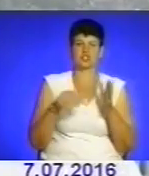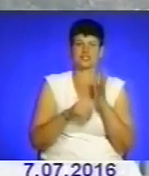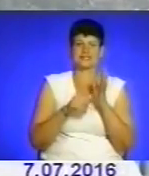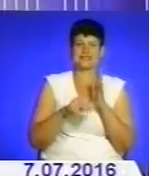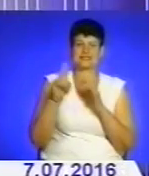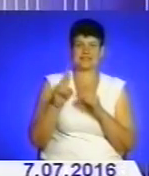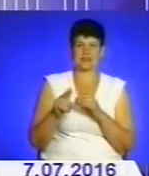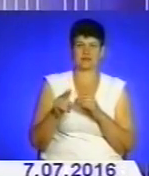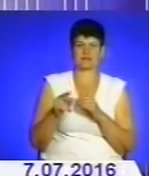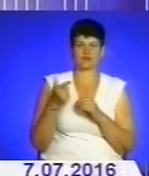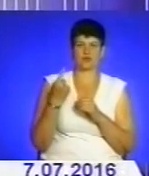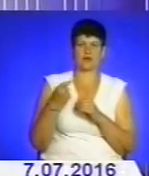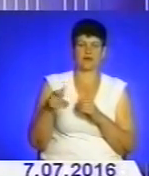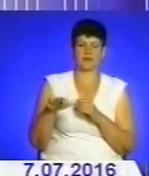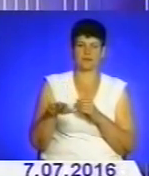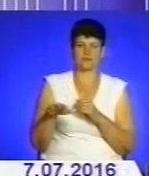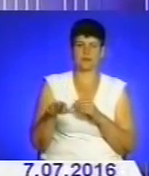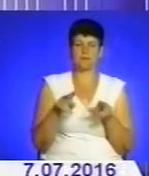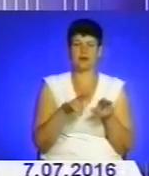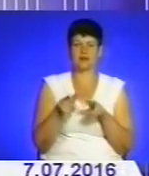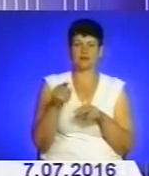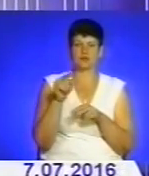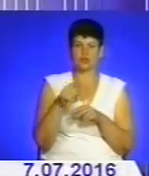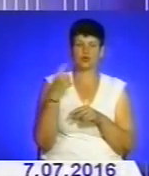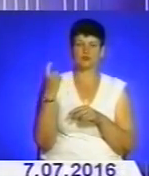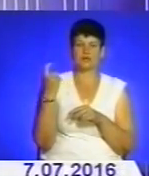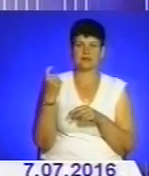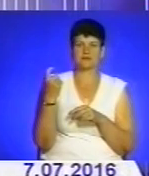гектара. Паралельно ці господарства, які не сіяли